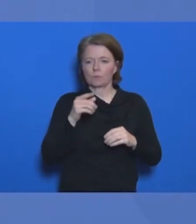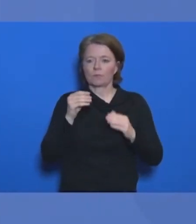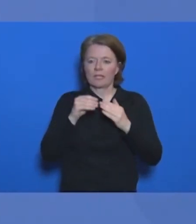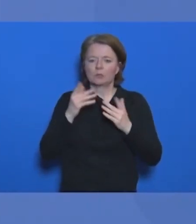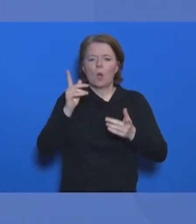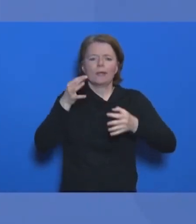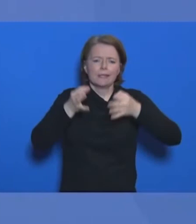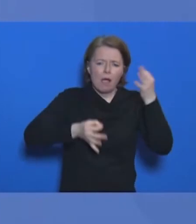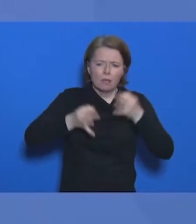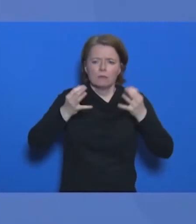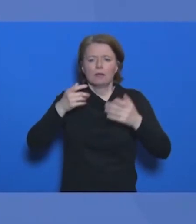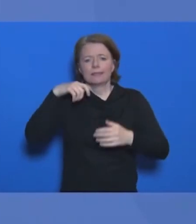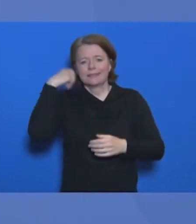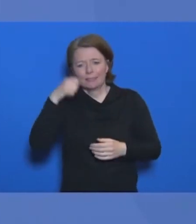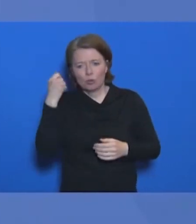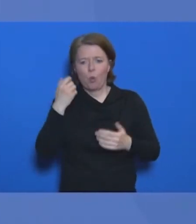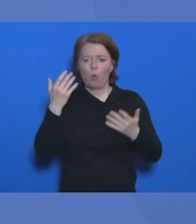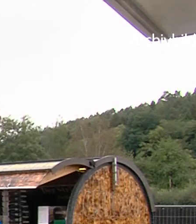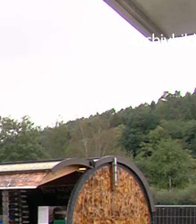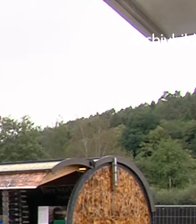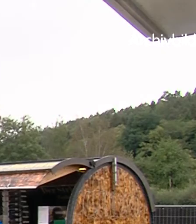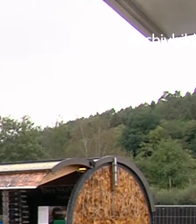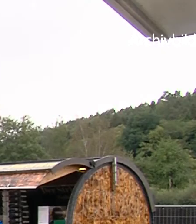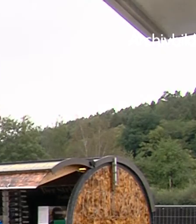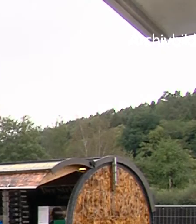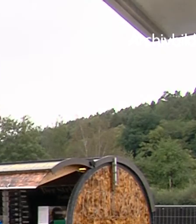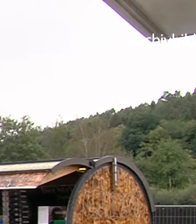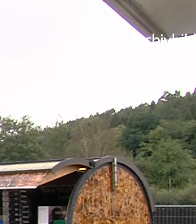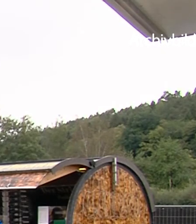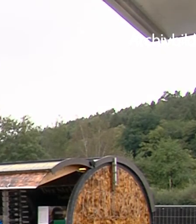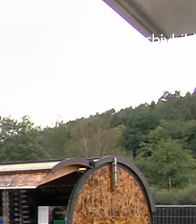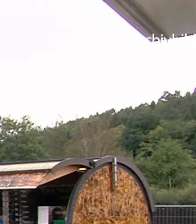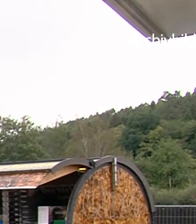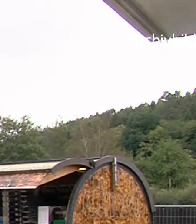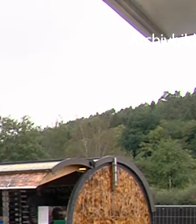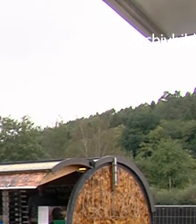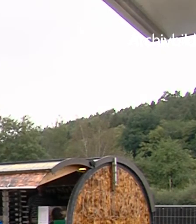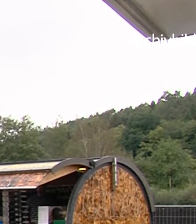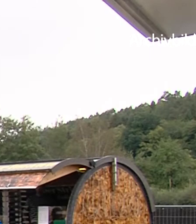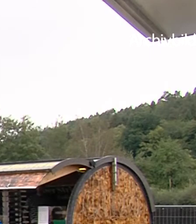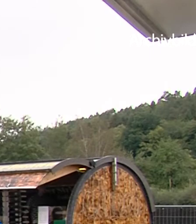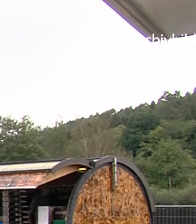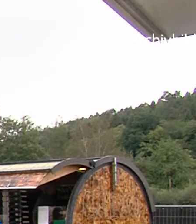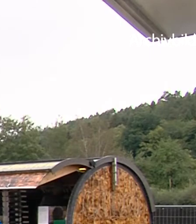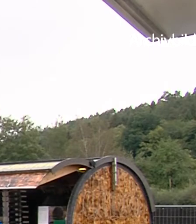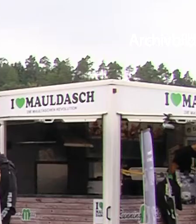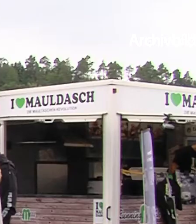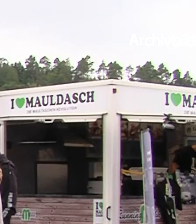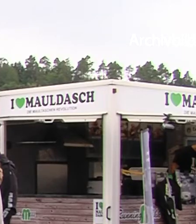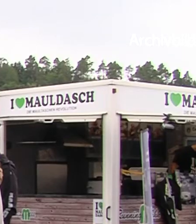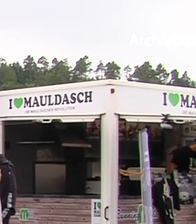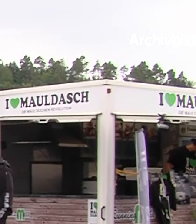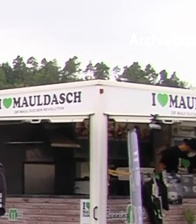ohne, dass es notwendig ist, dass Tests vorgezeigt werden. Wenn die Inzidenzen sich in den darauffolgenden 14 Tagen nicht verschlechtern,